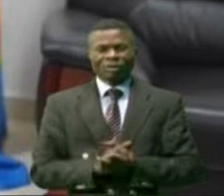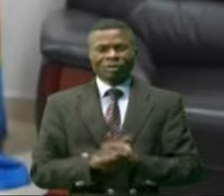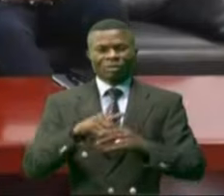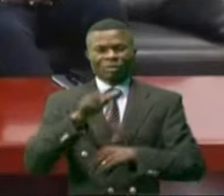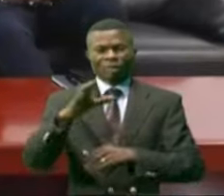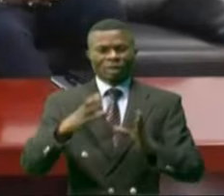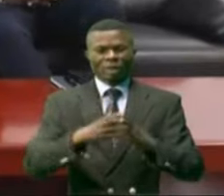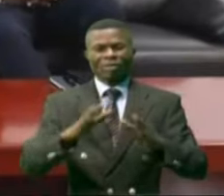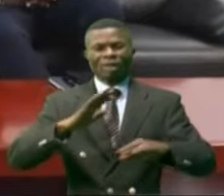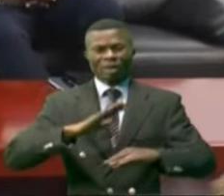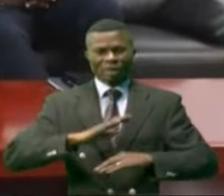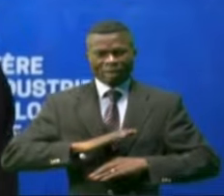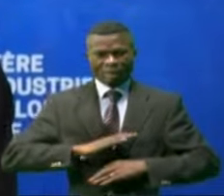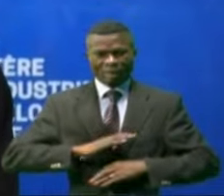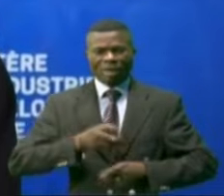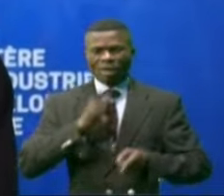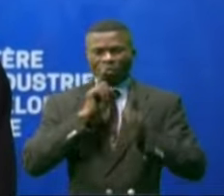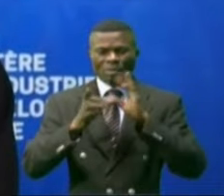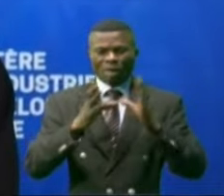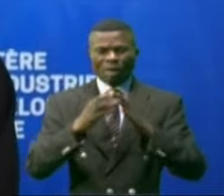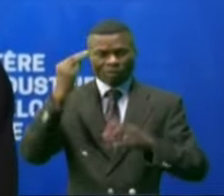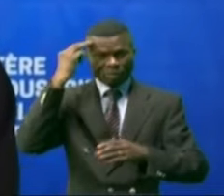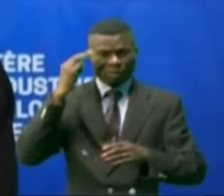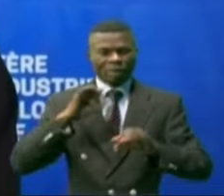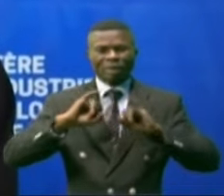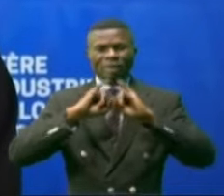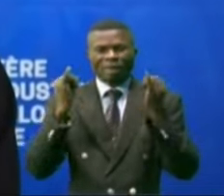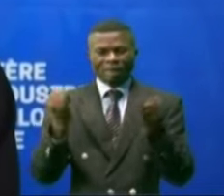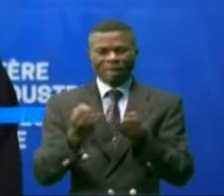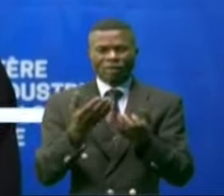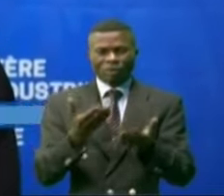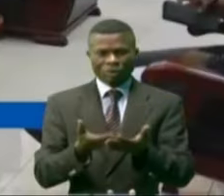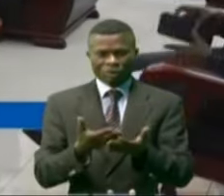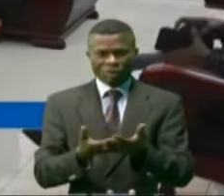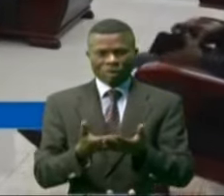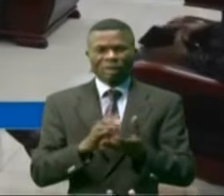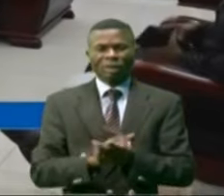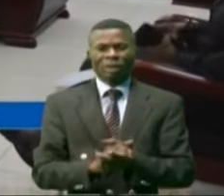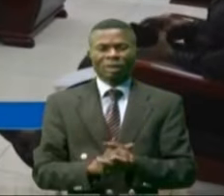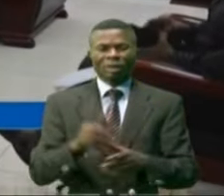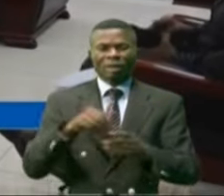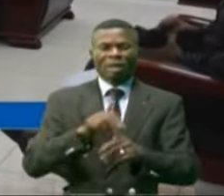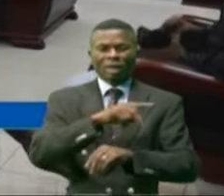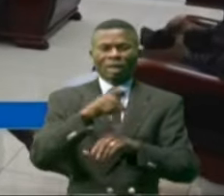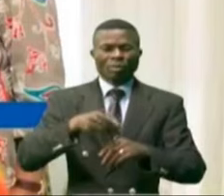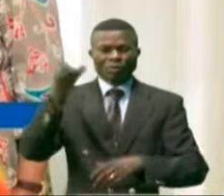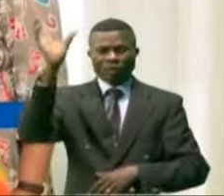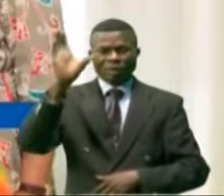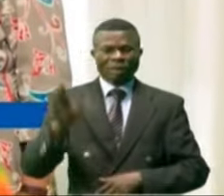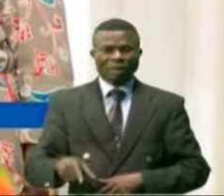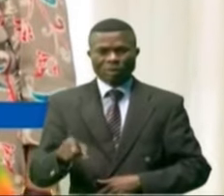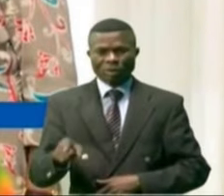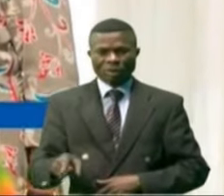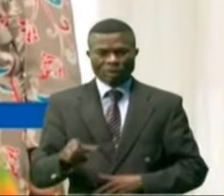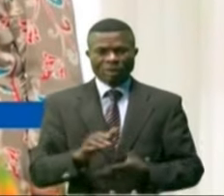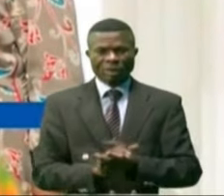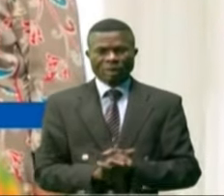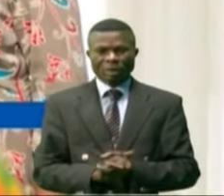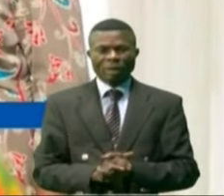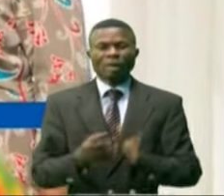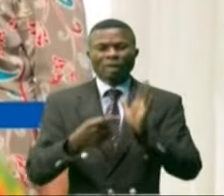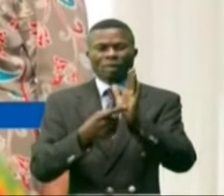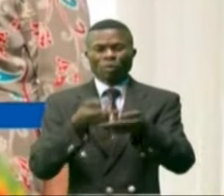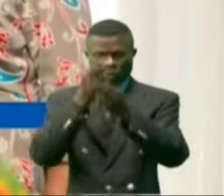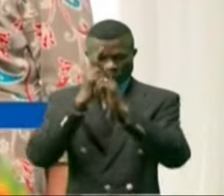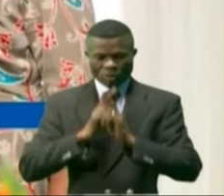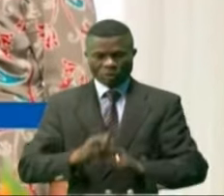rassuré après cet échange avec le ministre national de l'Industrie. En début de soirée, la ministre provinciale est passée présenter ses